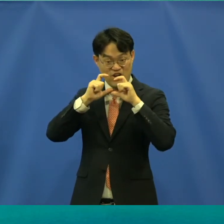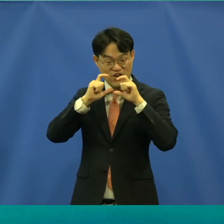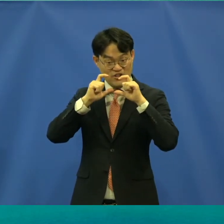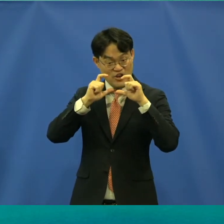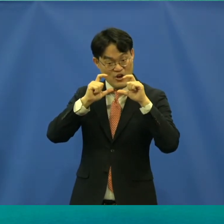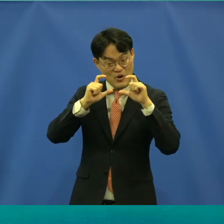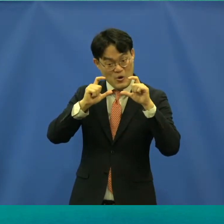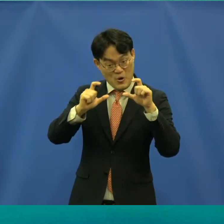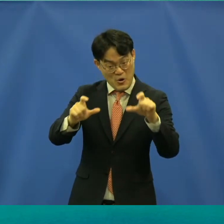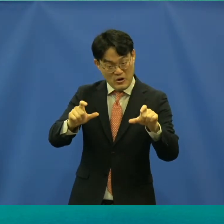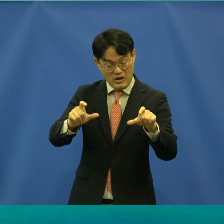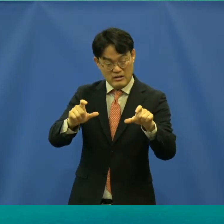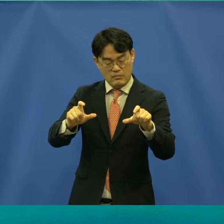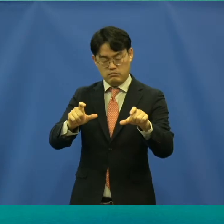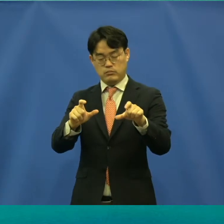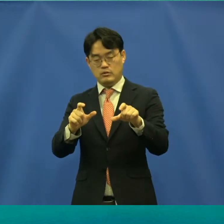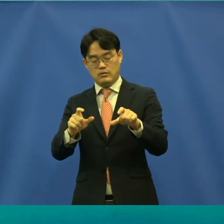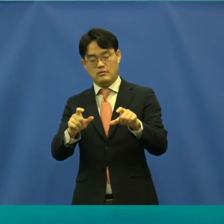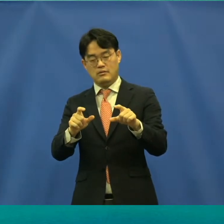말고요.